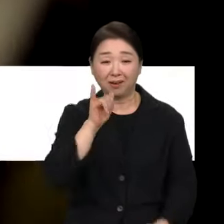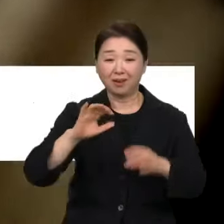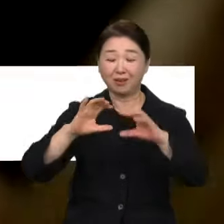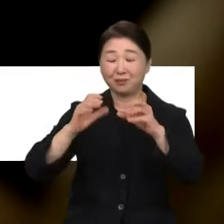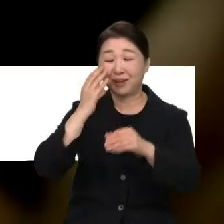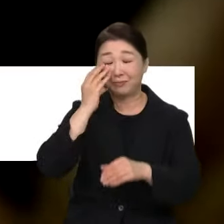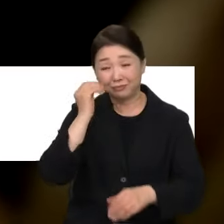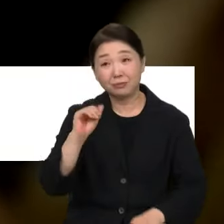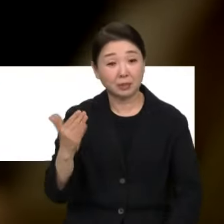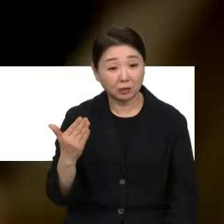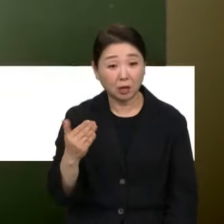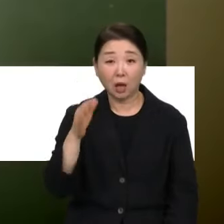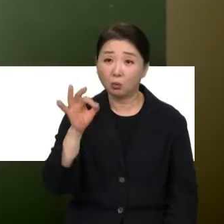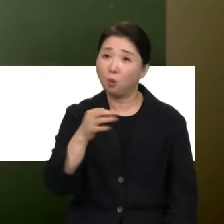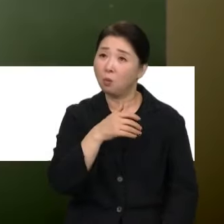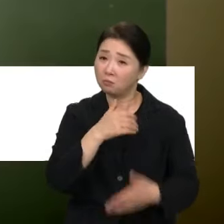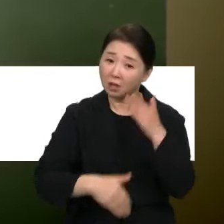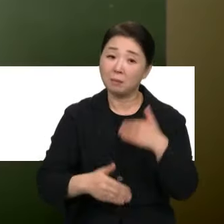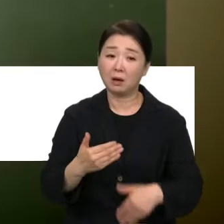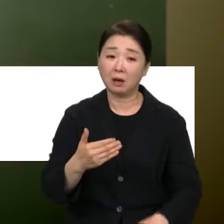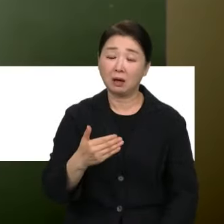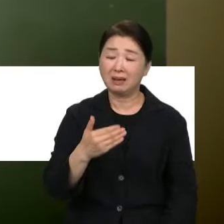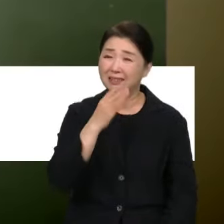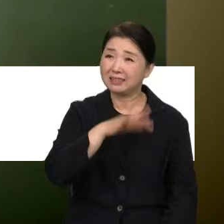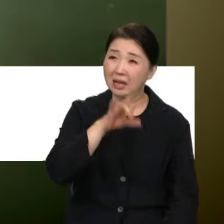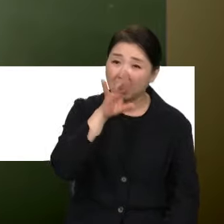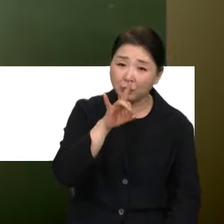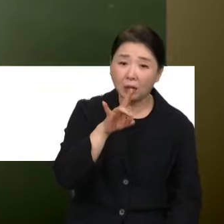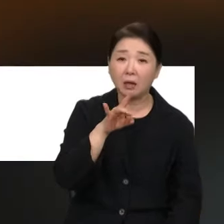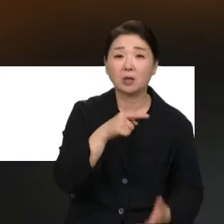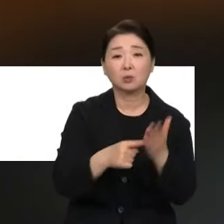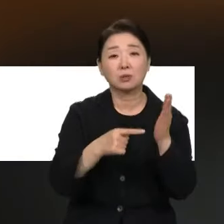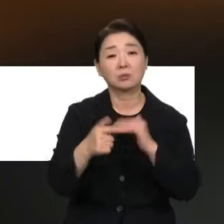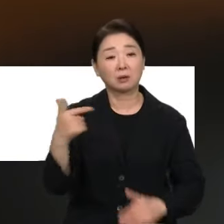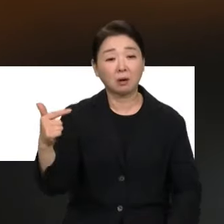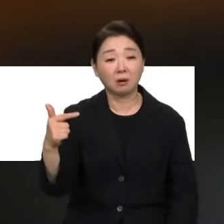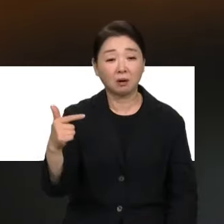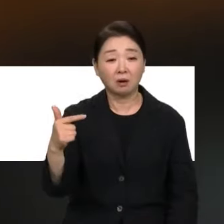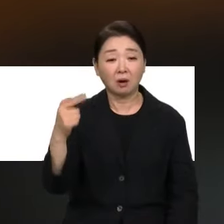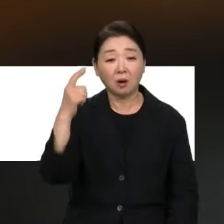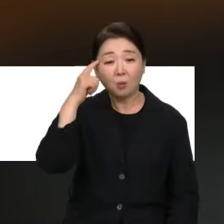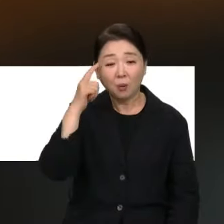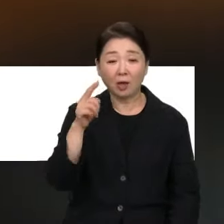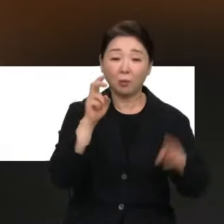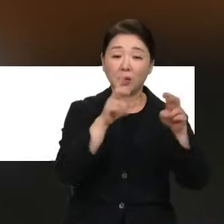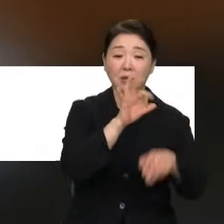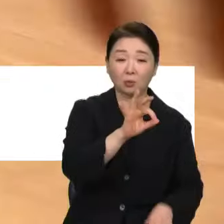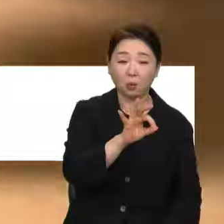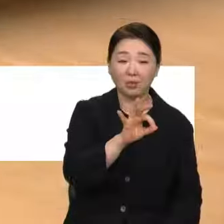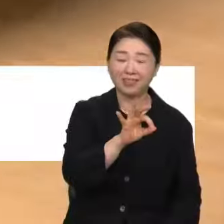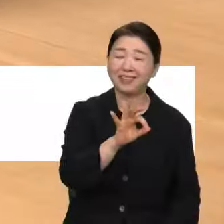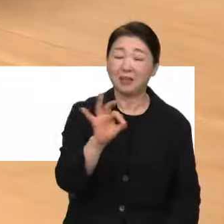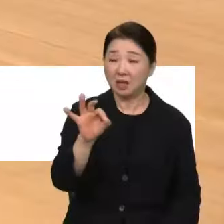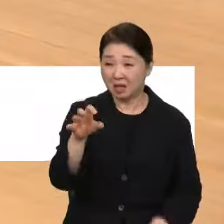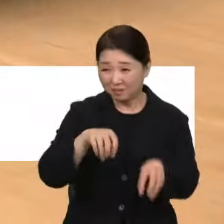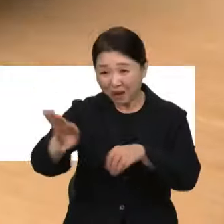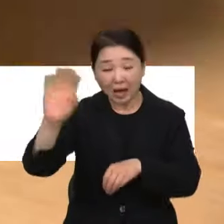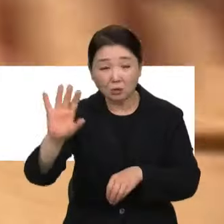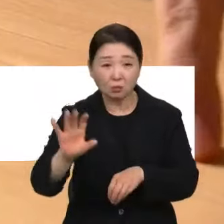경우는 돈이 남아돌아요. 안 되는 국가 같은 경우는 적자잖아요. 이제 회사 돈으로 메꾸는 게 아니라 셀러 돈으로 메꾸는 거예요.